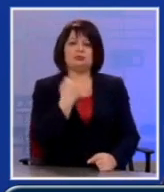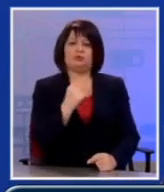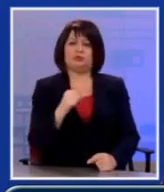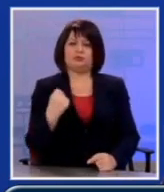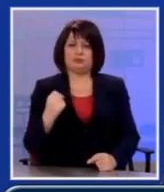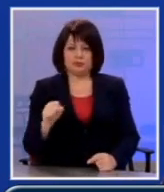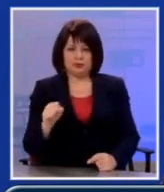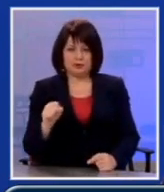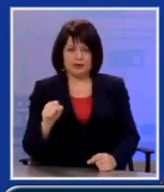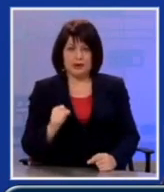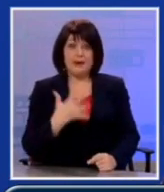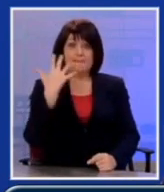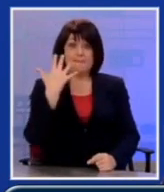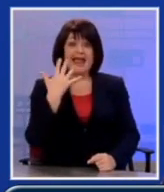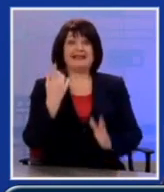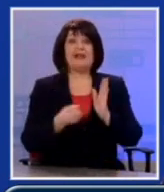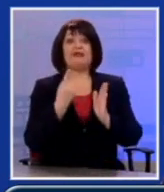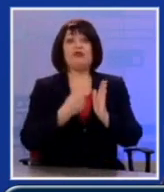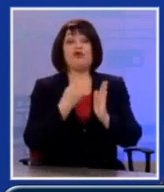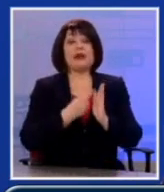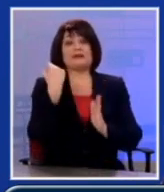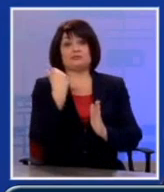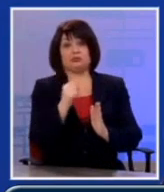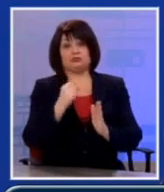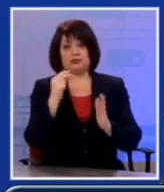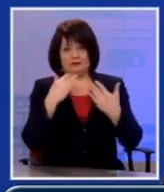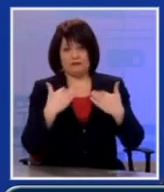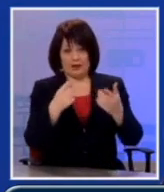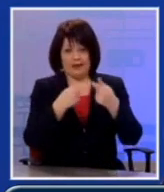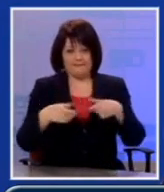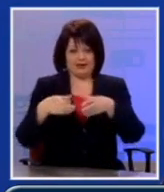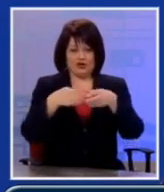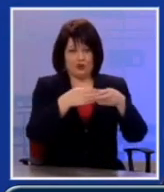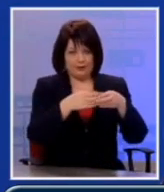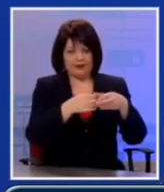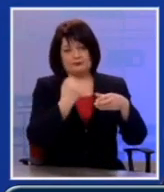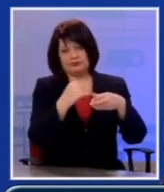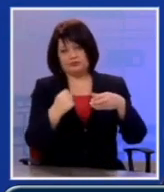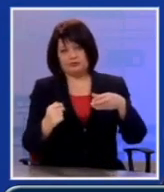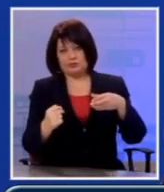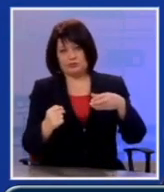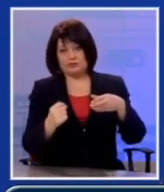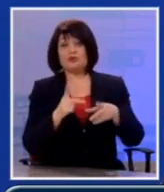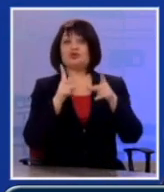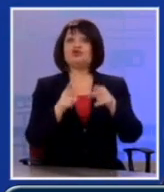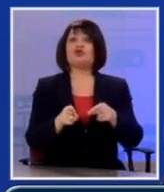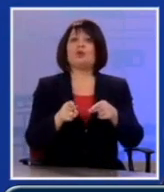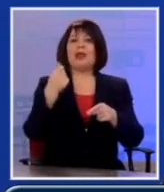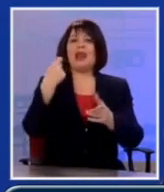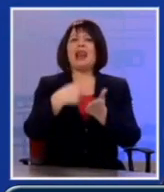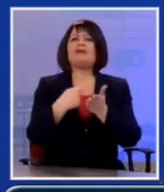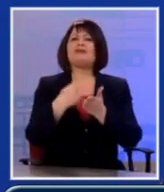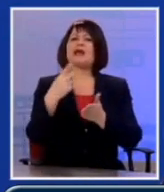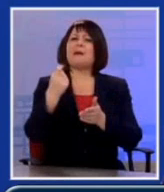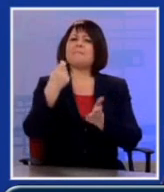σε πάνω από 5 συνεδριάσεις της Ολομέλειας και των Επιτροπών θα υπάρχει περικοπή της